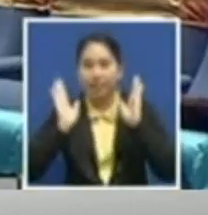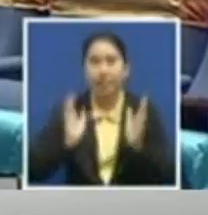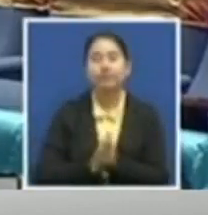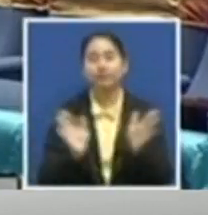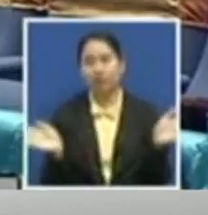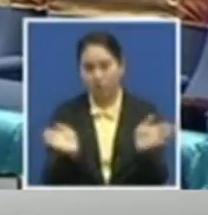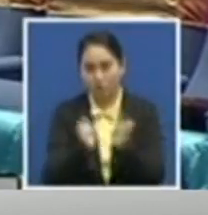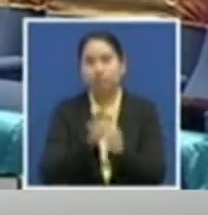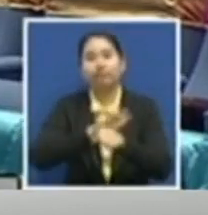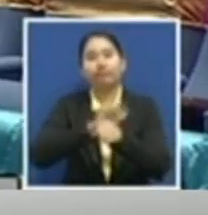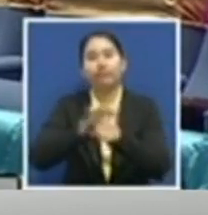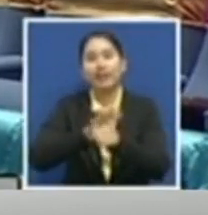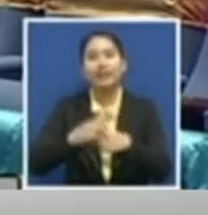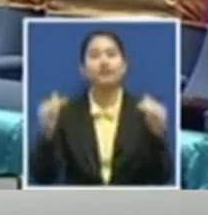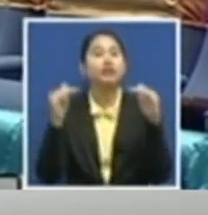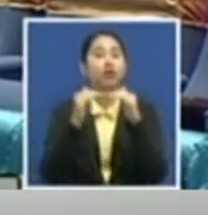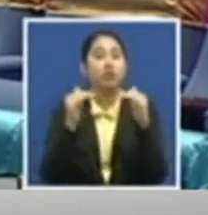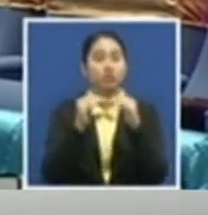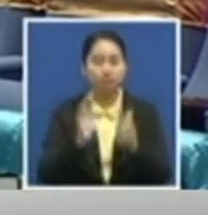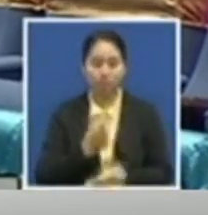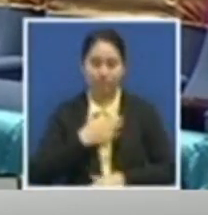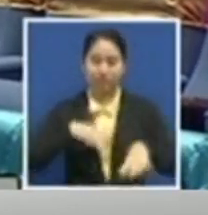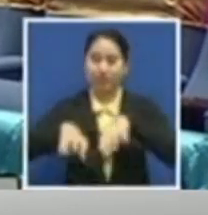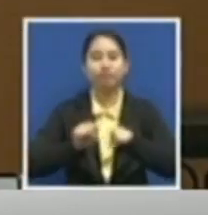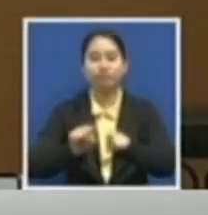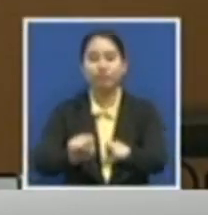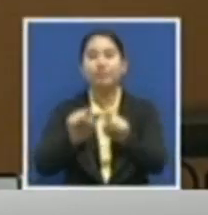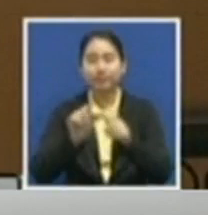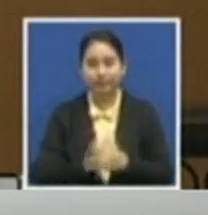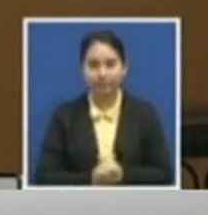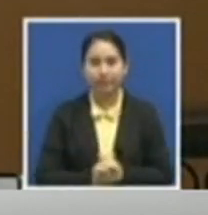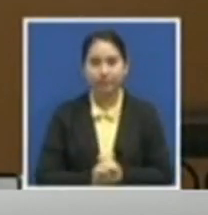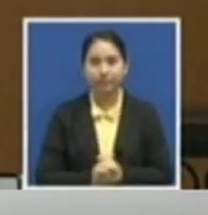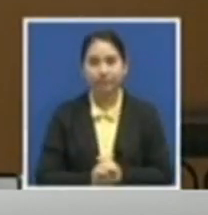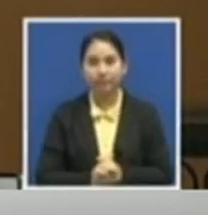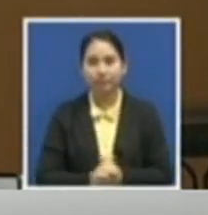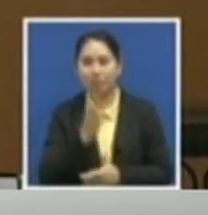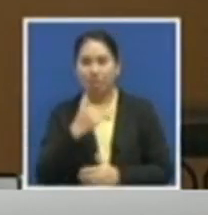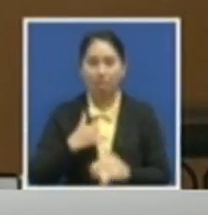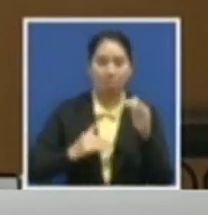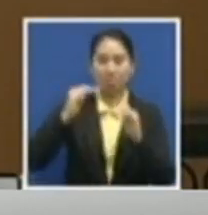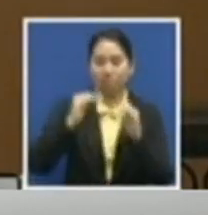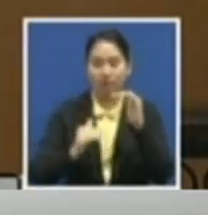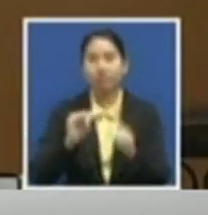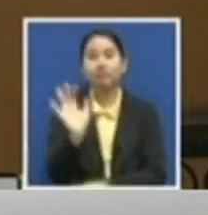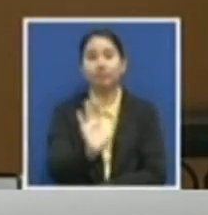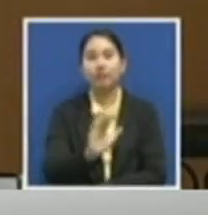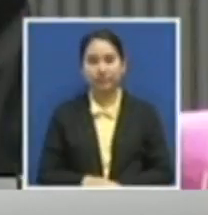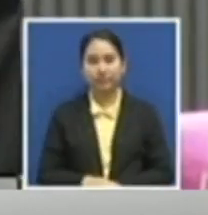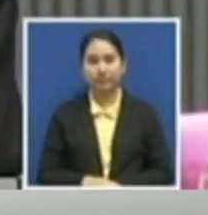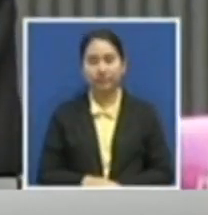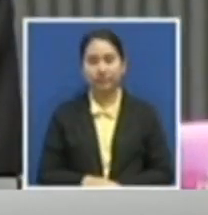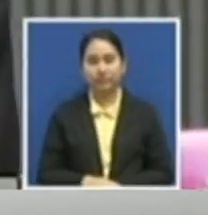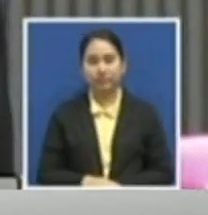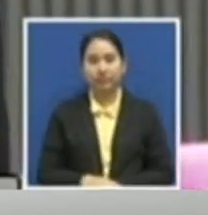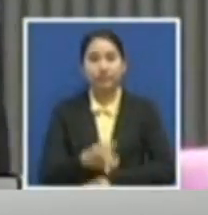ไม่เป็นก็อันนี้คือนี่คือจุดอ่อนแล้วก็เห็นกันชัดๆเลยที่เคยมีสว.กลุ่มหนึ่งเขาท้วงว่ามันไม่น่าจะใช่คุณพรเพ